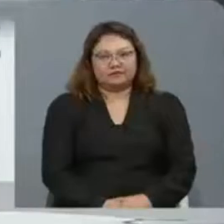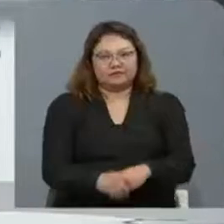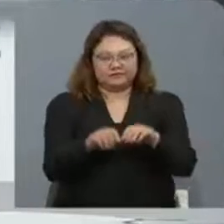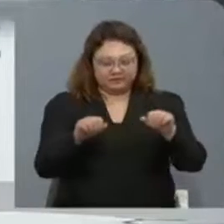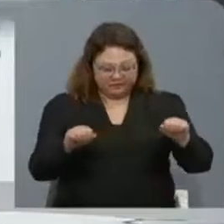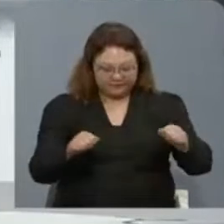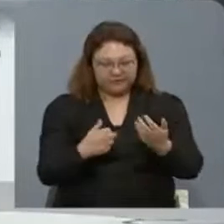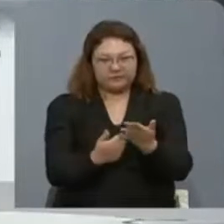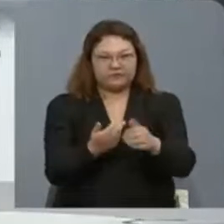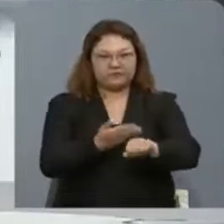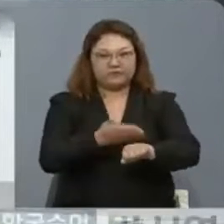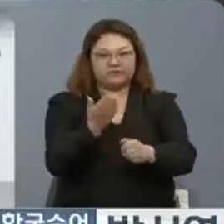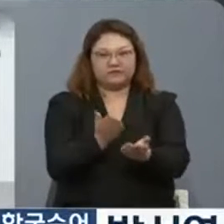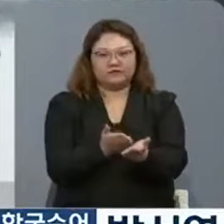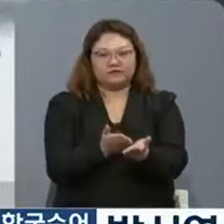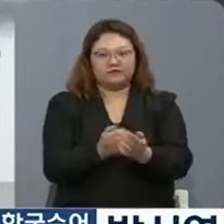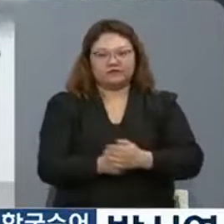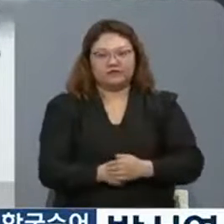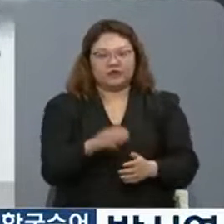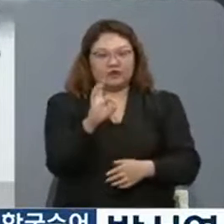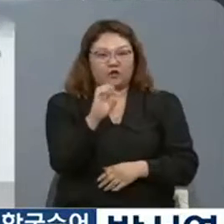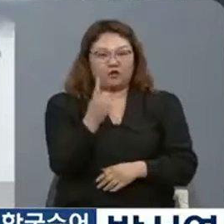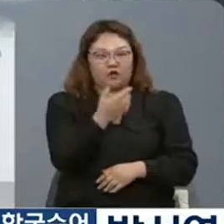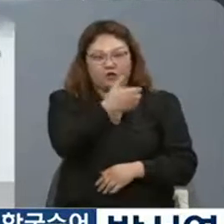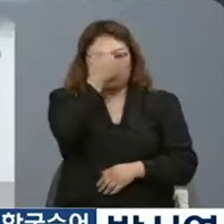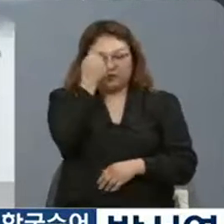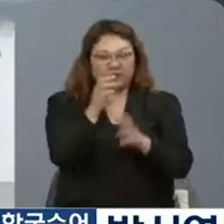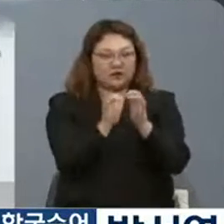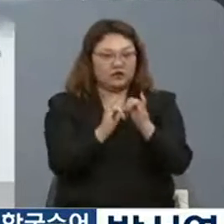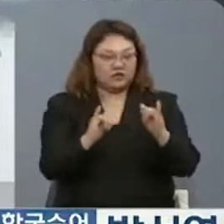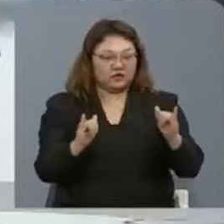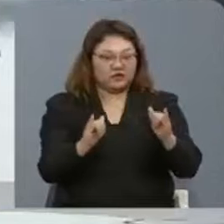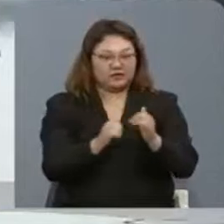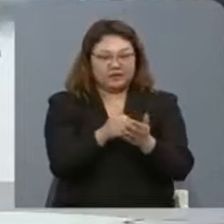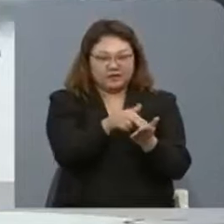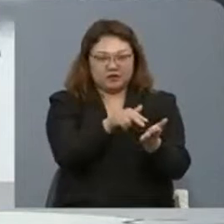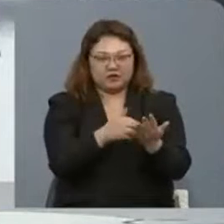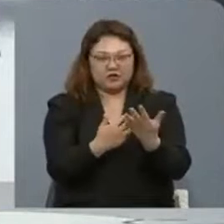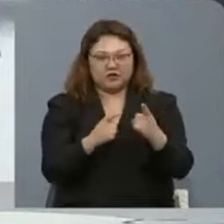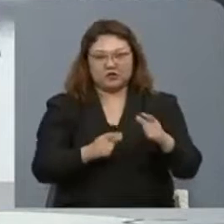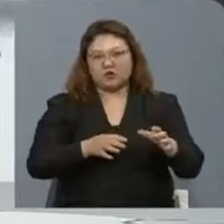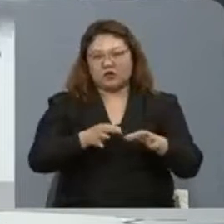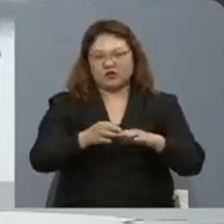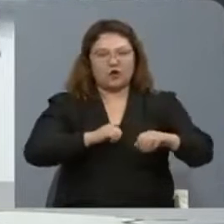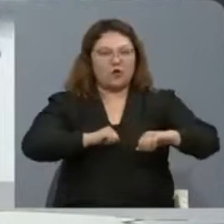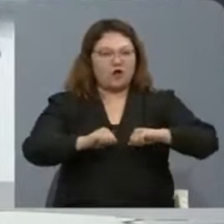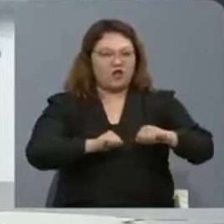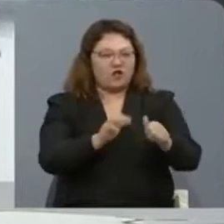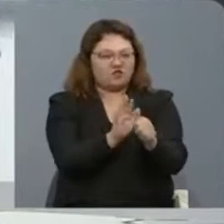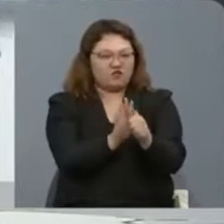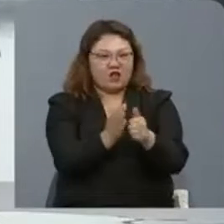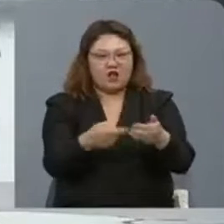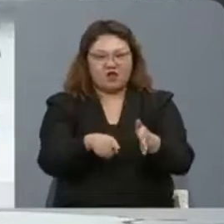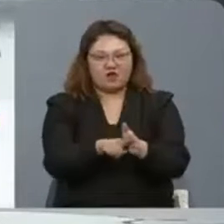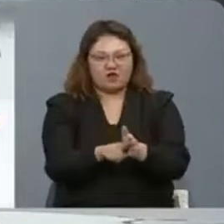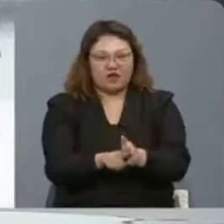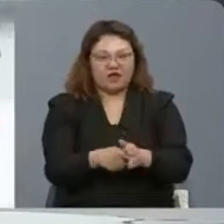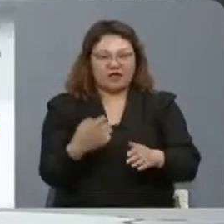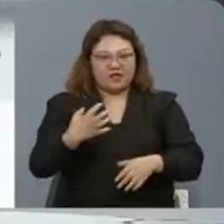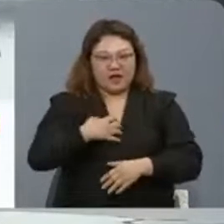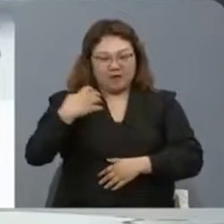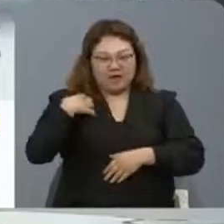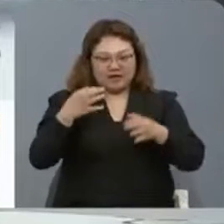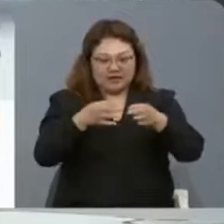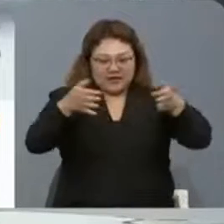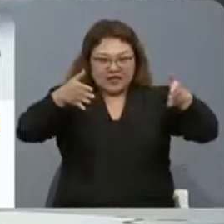여러분 안녕하십니까? 제주 9시 뉴스입니다. 오영훈 제주도지사 당선인이 제주 경제에 활력을 불어넣겠다며 임기 내에 상장